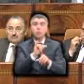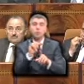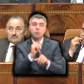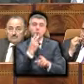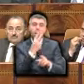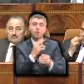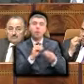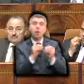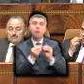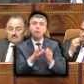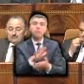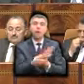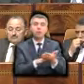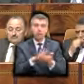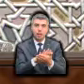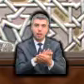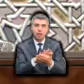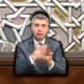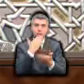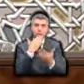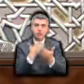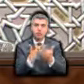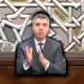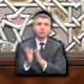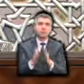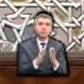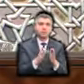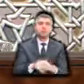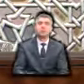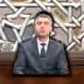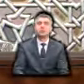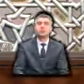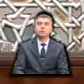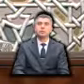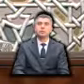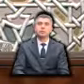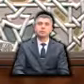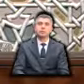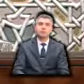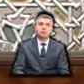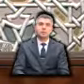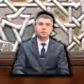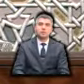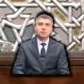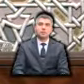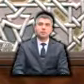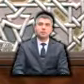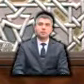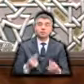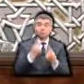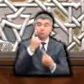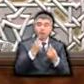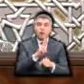المشكل نعالجو. شكرا السيدة النائبة. شكرا. شكرا. إذا نمر إلى التعقيبات